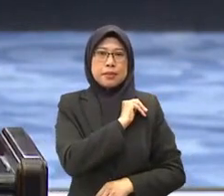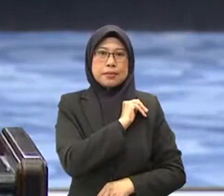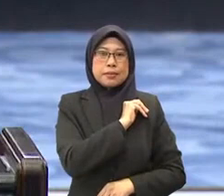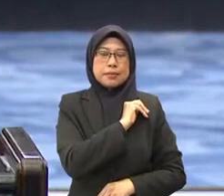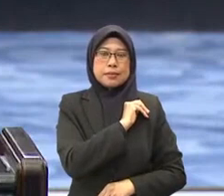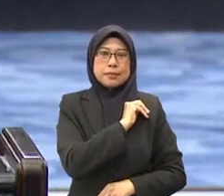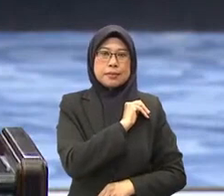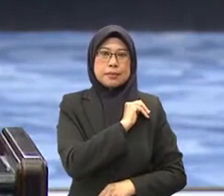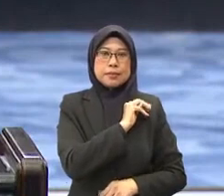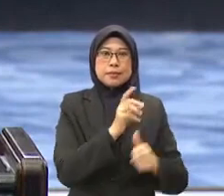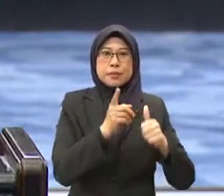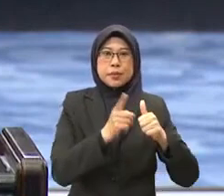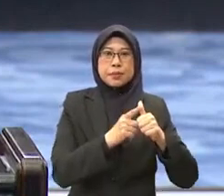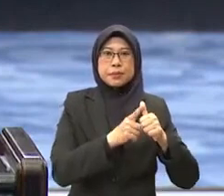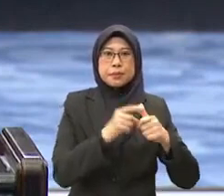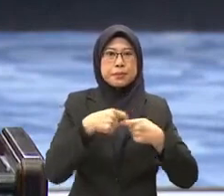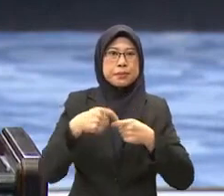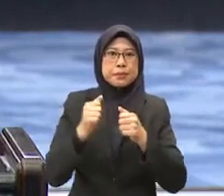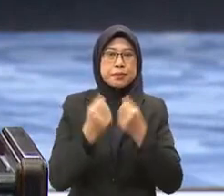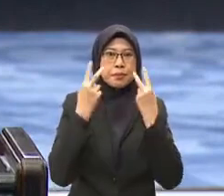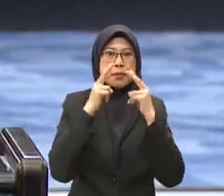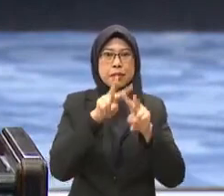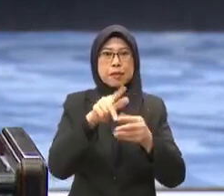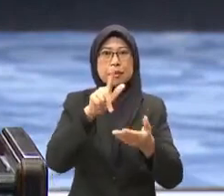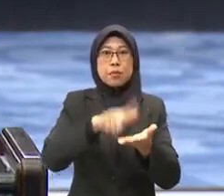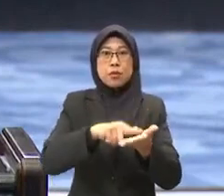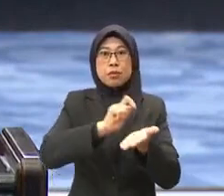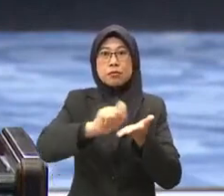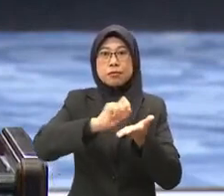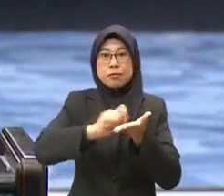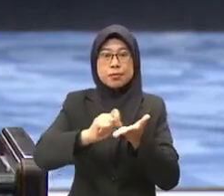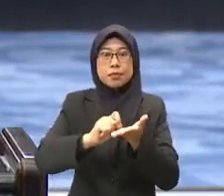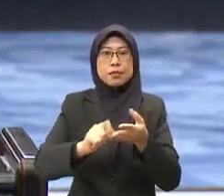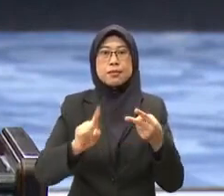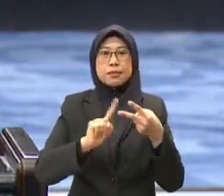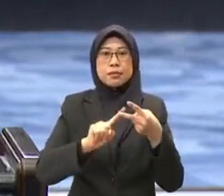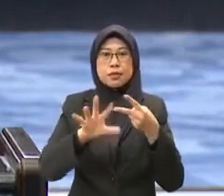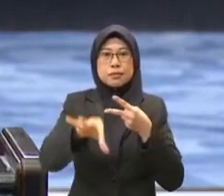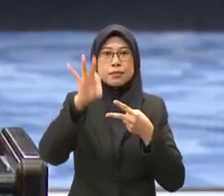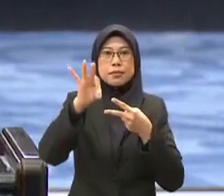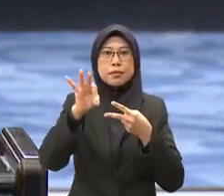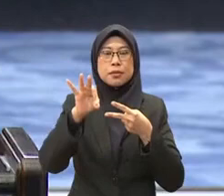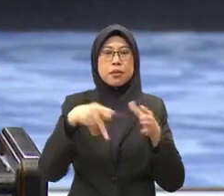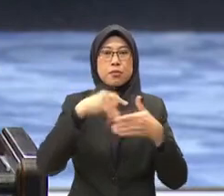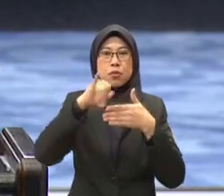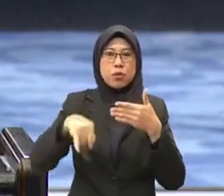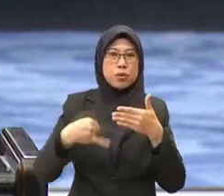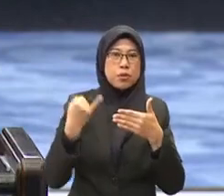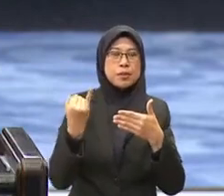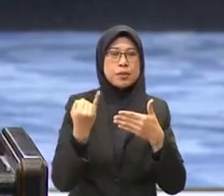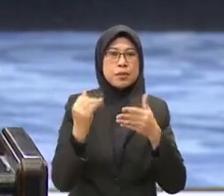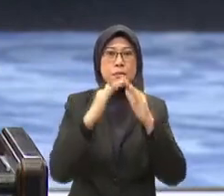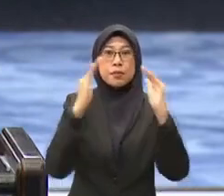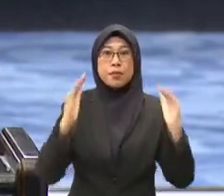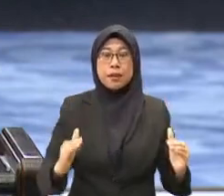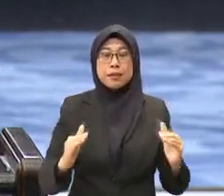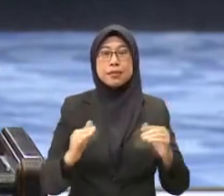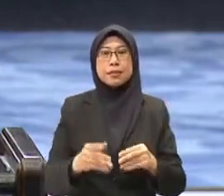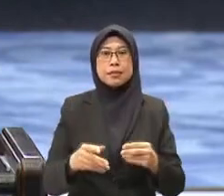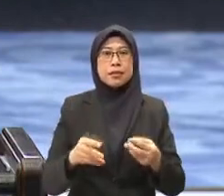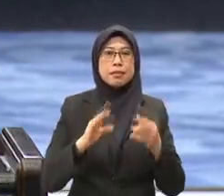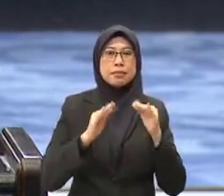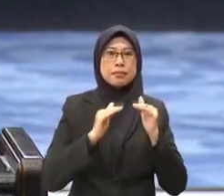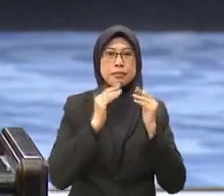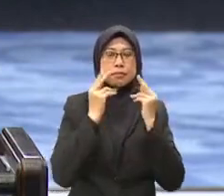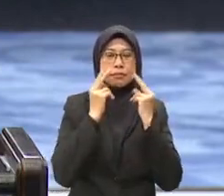undang-undang Universiti awam ataupun swasta terlibat dan japa ini diwujudkan untuk menilai kewajaran pengubalan akta